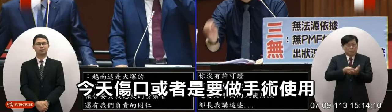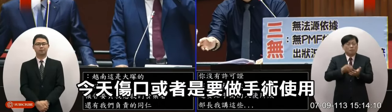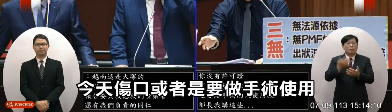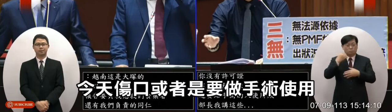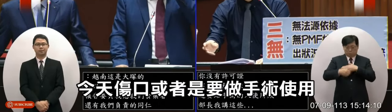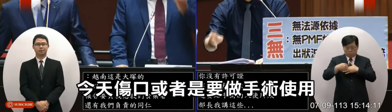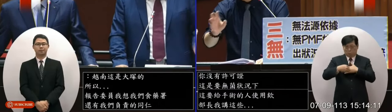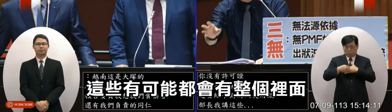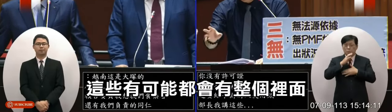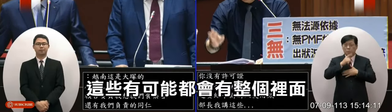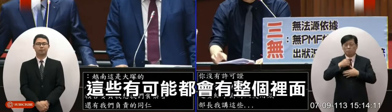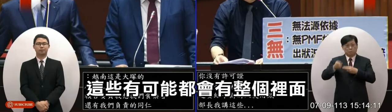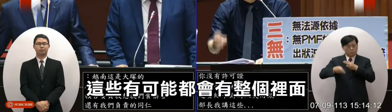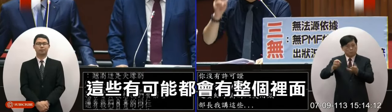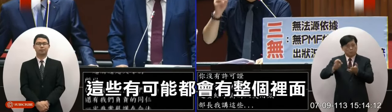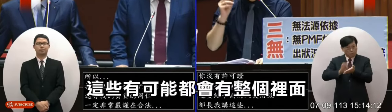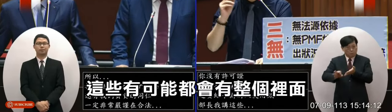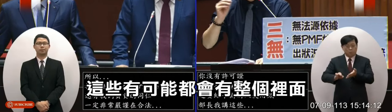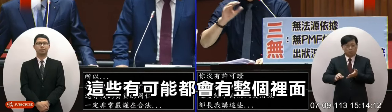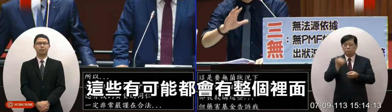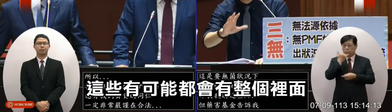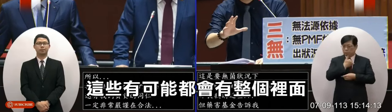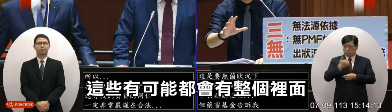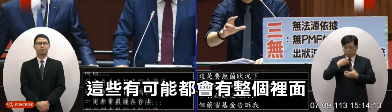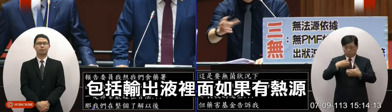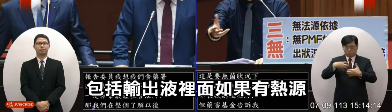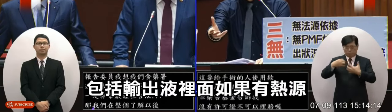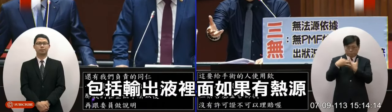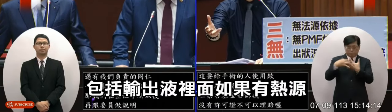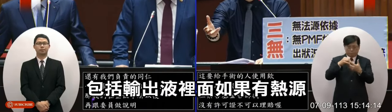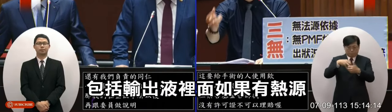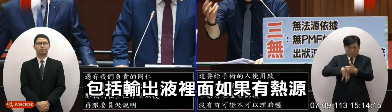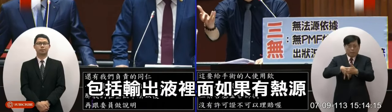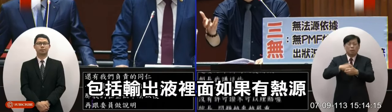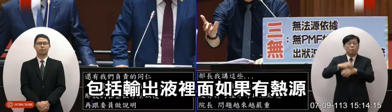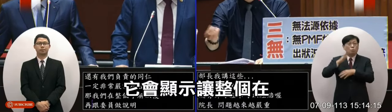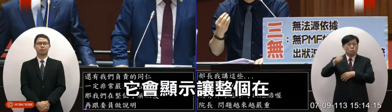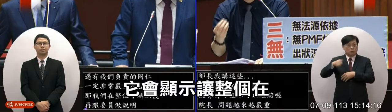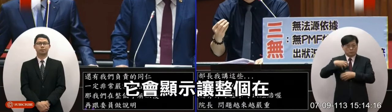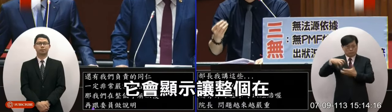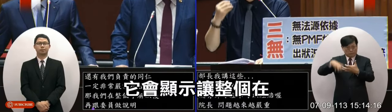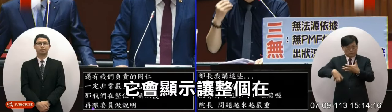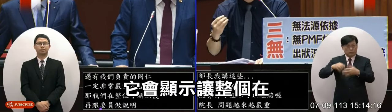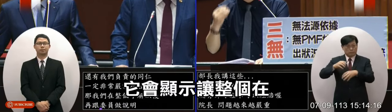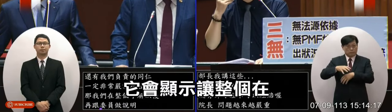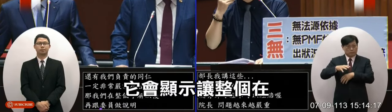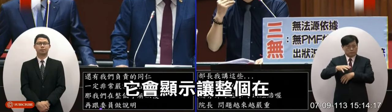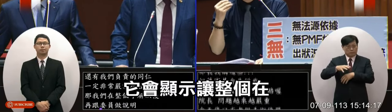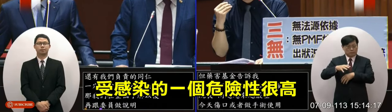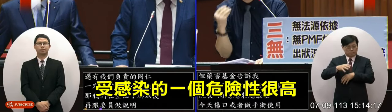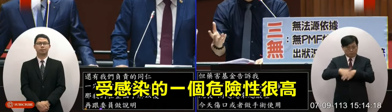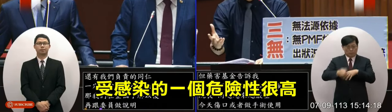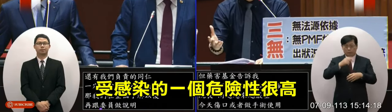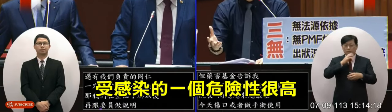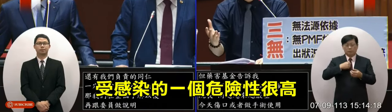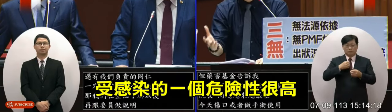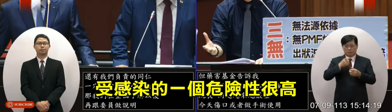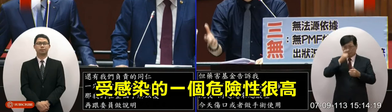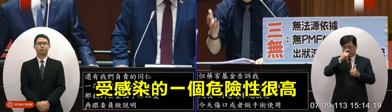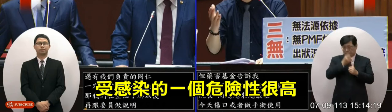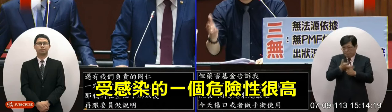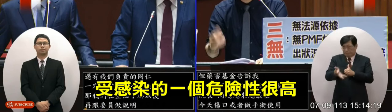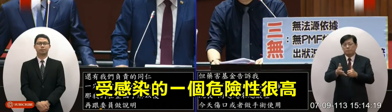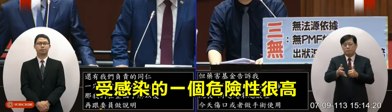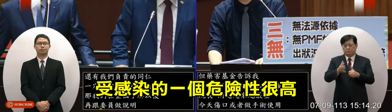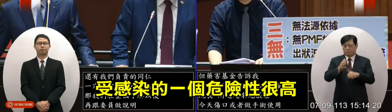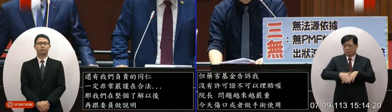要做手术使用，这些有可能都会有整个里面包括输注液里面如果有热源，它会显让整个在受感染的一个危